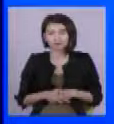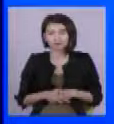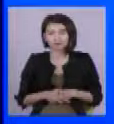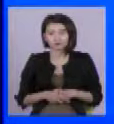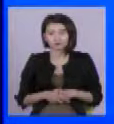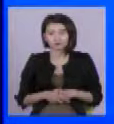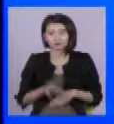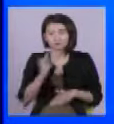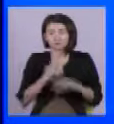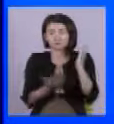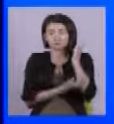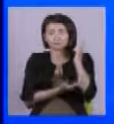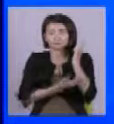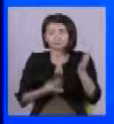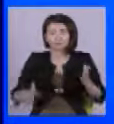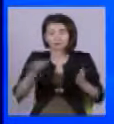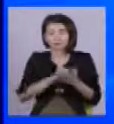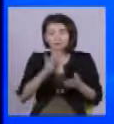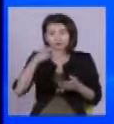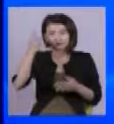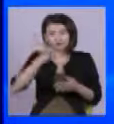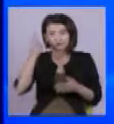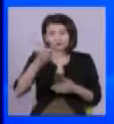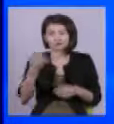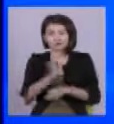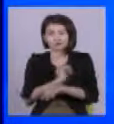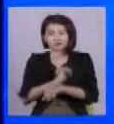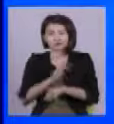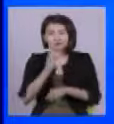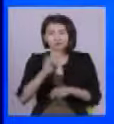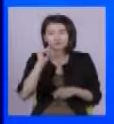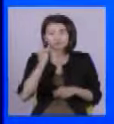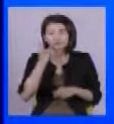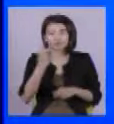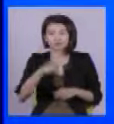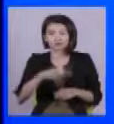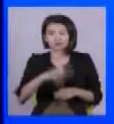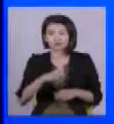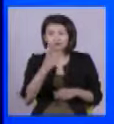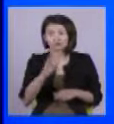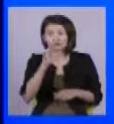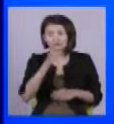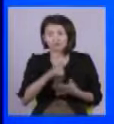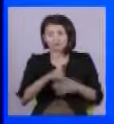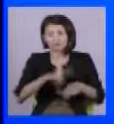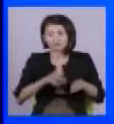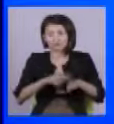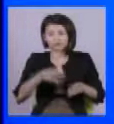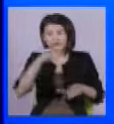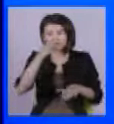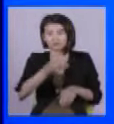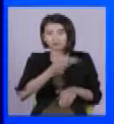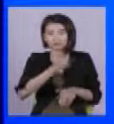Ағашқа жабысып, ертісті мас күйде жүзіп өтпек болды. Павлодарда 23 жастағы жігіт полицейлердің арқасында өлімнен аман